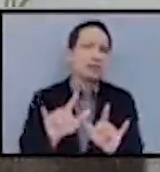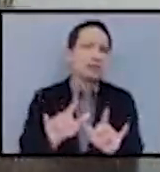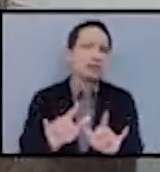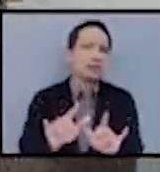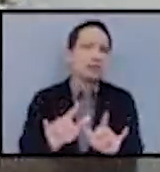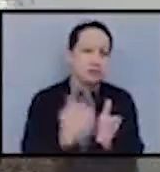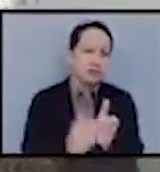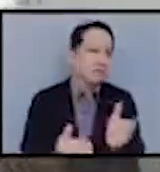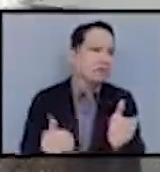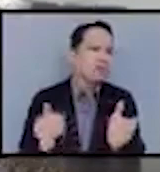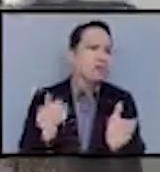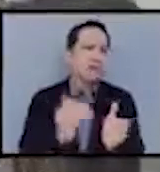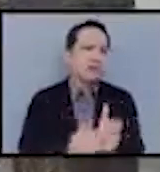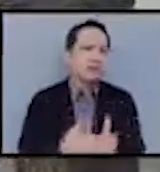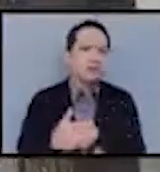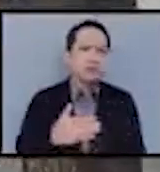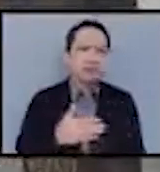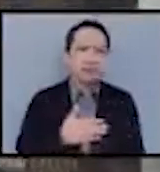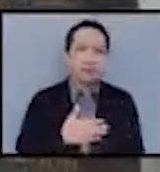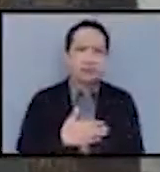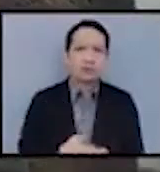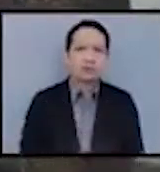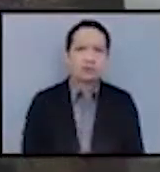Ulit-ulitin ko, di